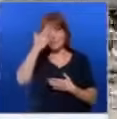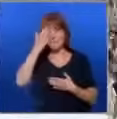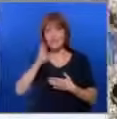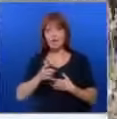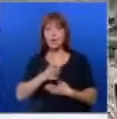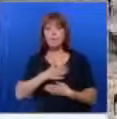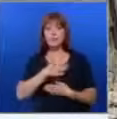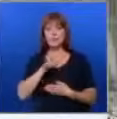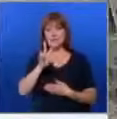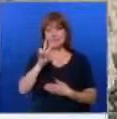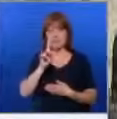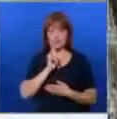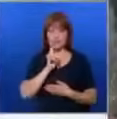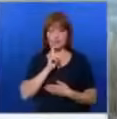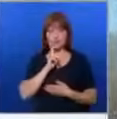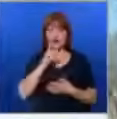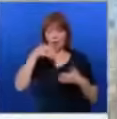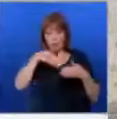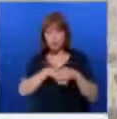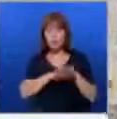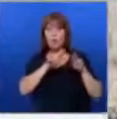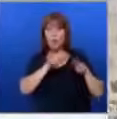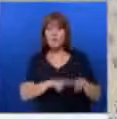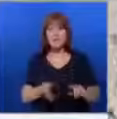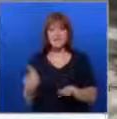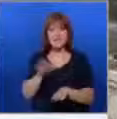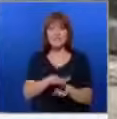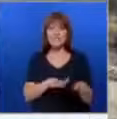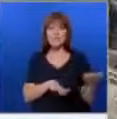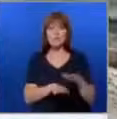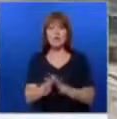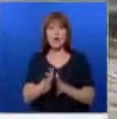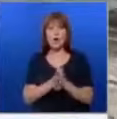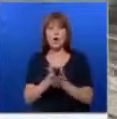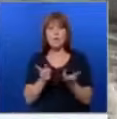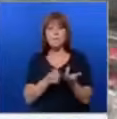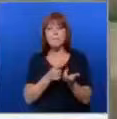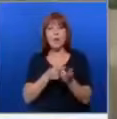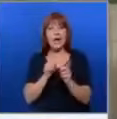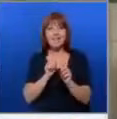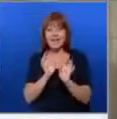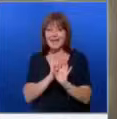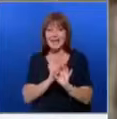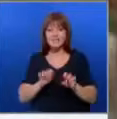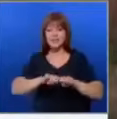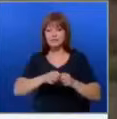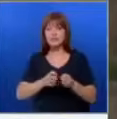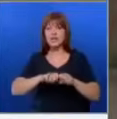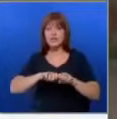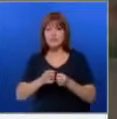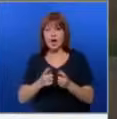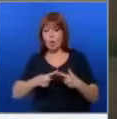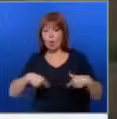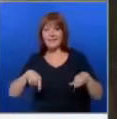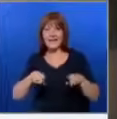Загиват най-малко двама души. Потруйните остават затрупани хора, но броя им е неизвестен. Напълно разрушено е инфекциозното